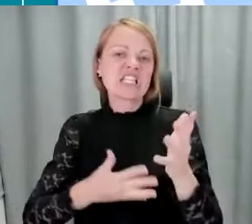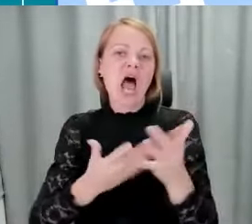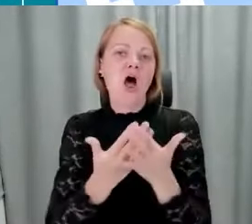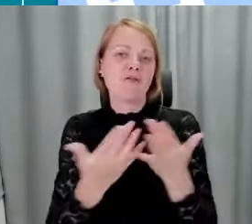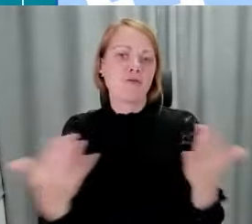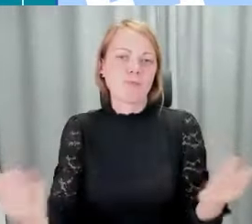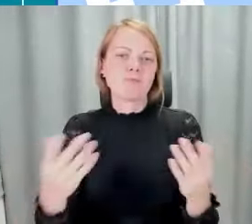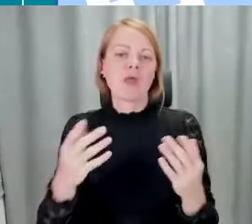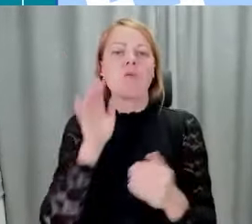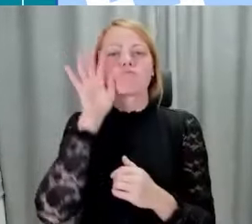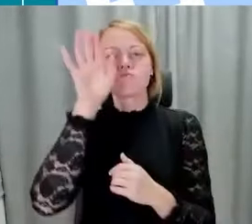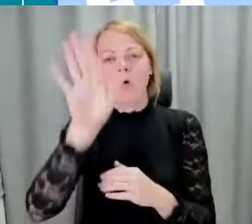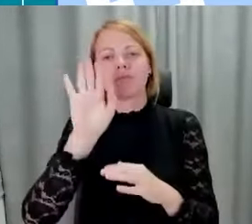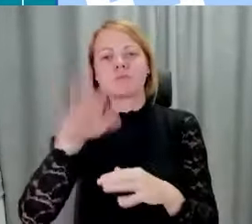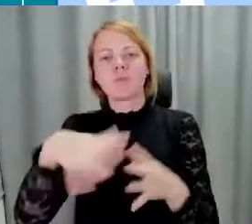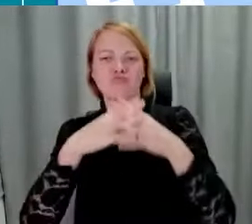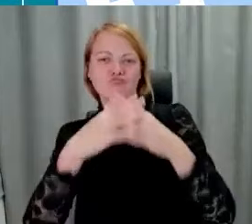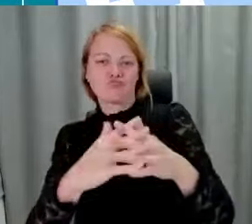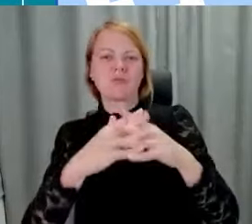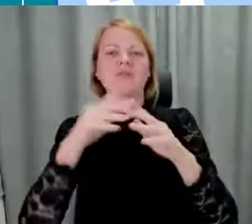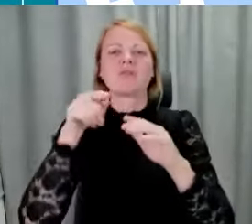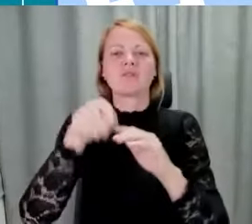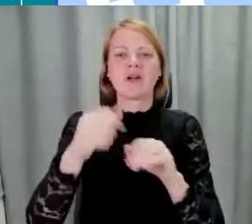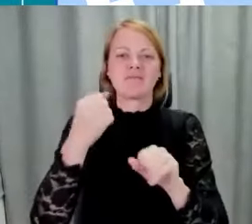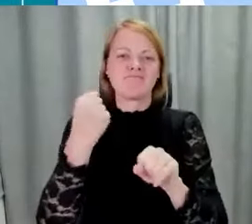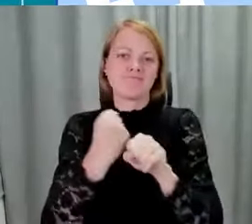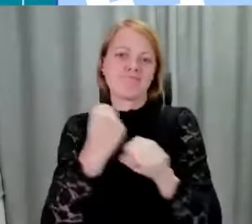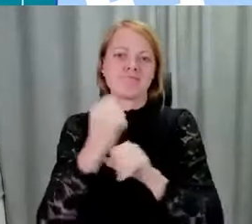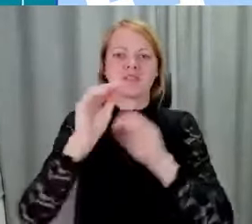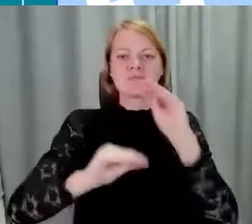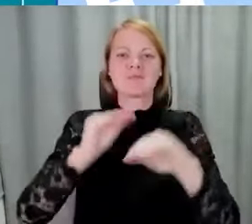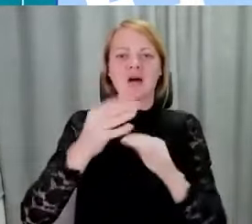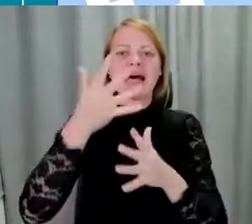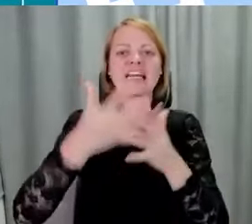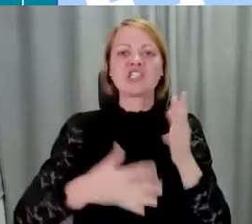potenciāli par šlūškamērām un tāda veida risinājumiem.